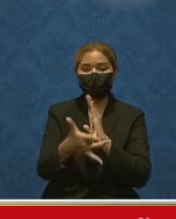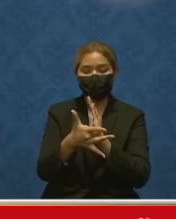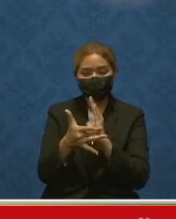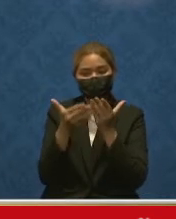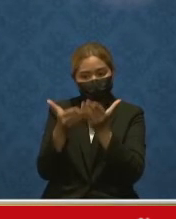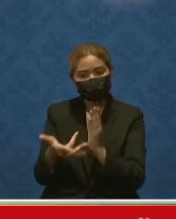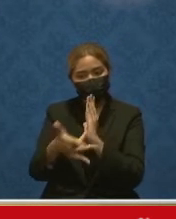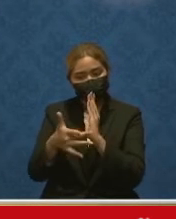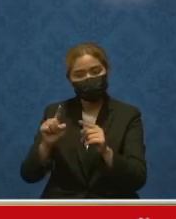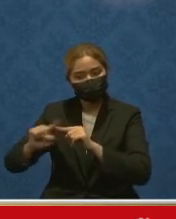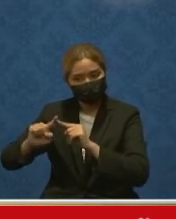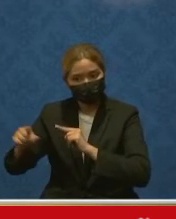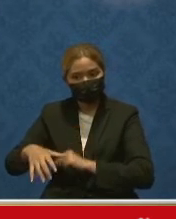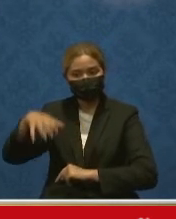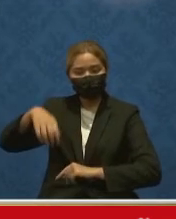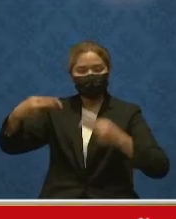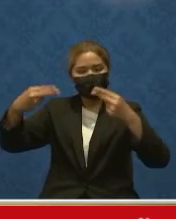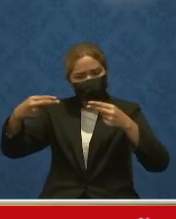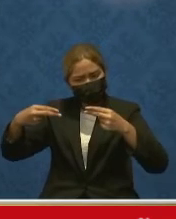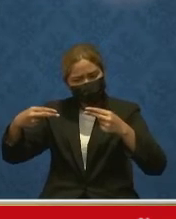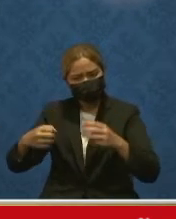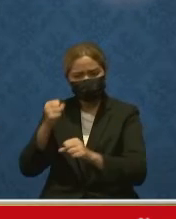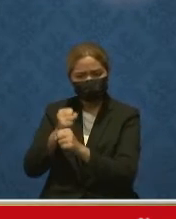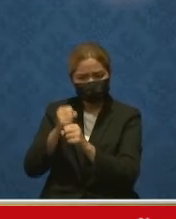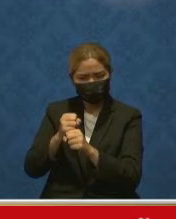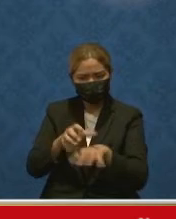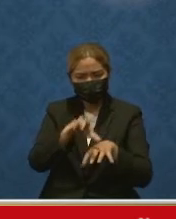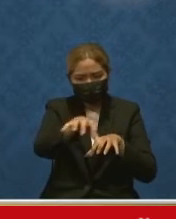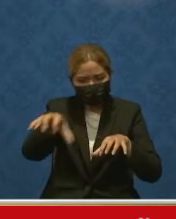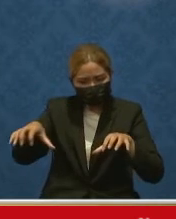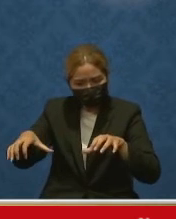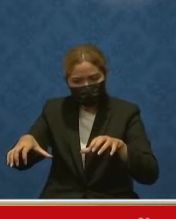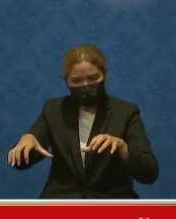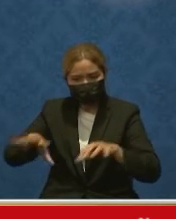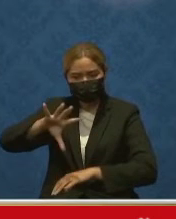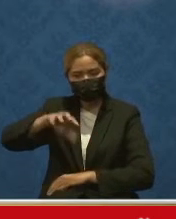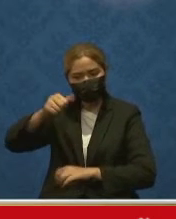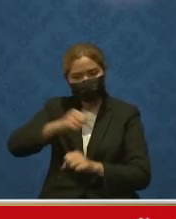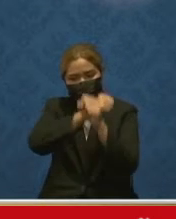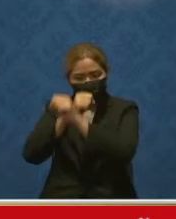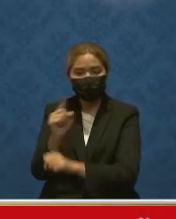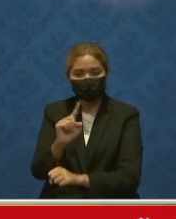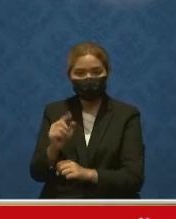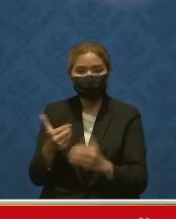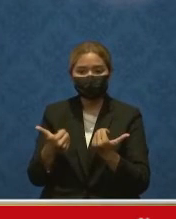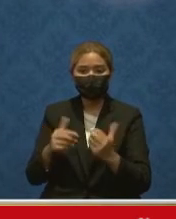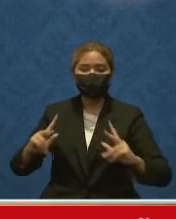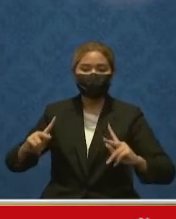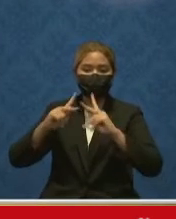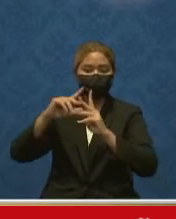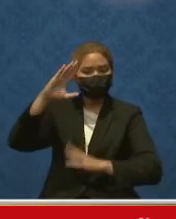กองทัพจะไปทำพื้นที่และเมืองอัจฉริยะที่น่าอยู่แล้วปลอดภัยตกลงที่ภารกิจหลักกระทรวงกลาโหมนะครับ